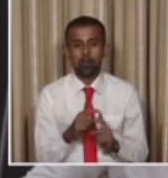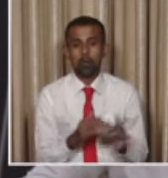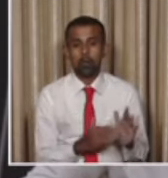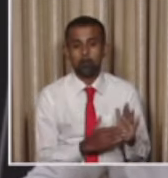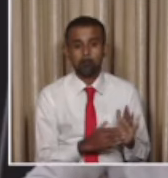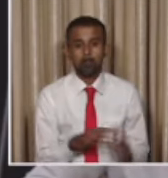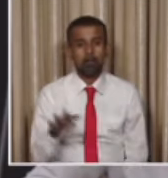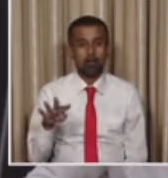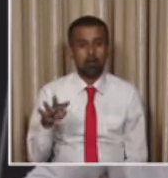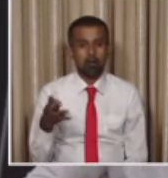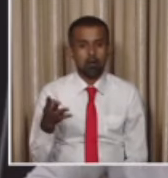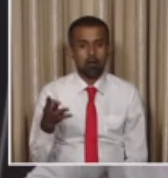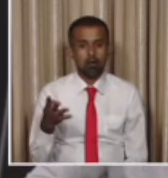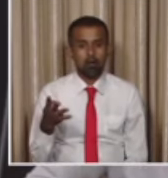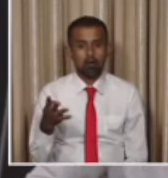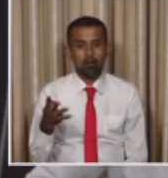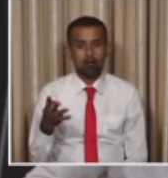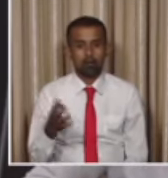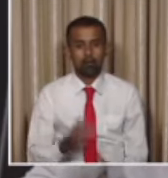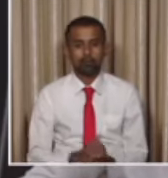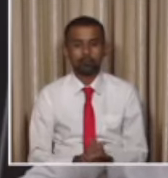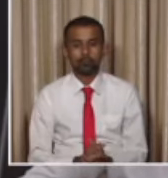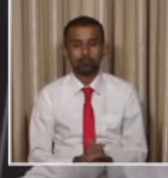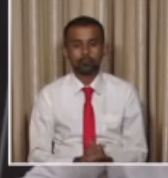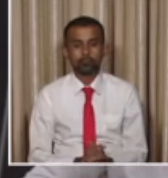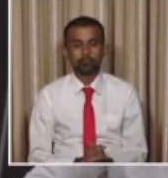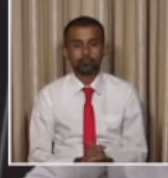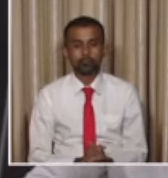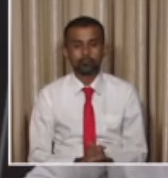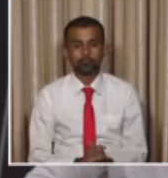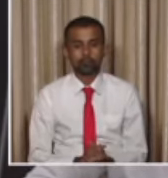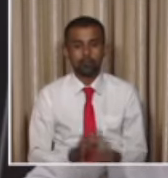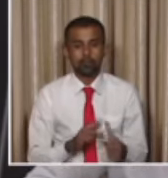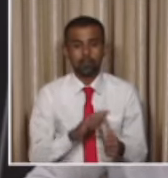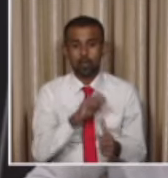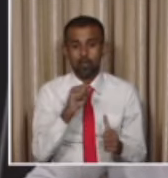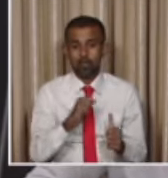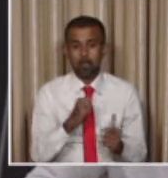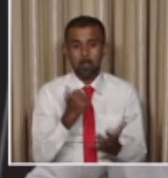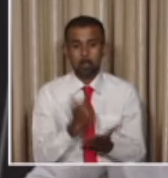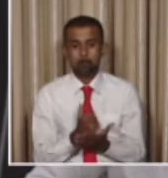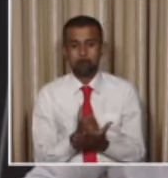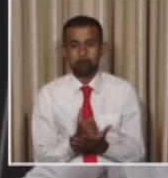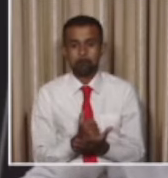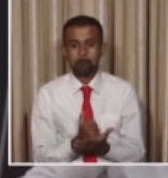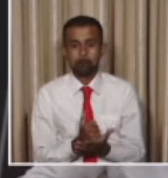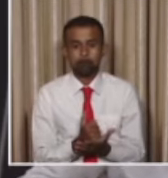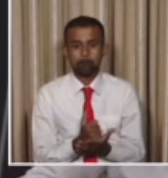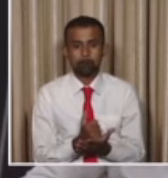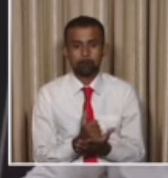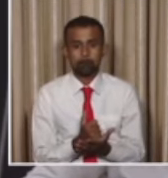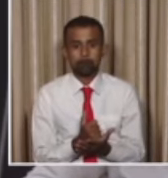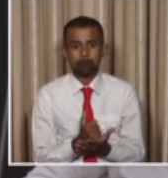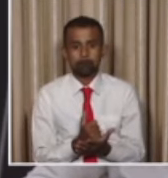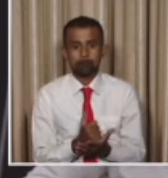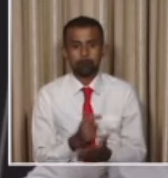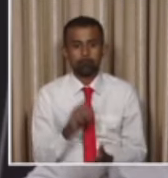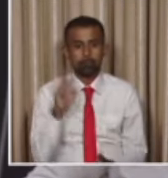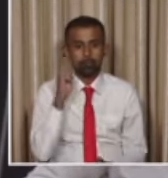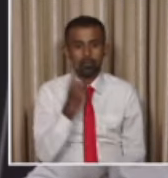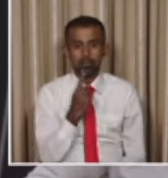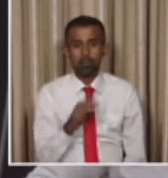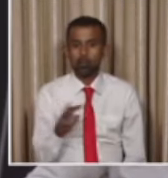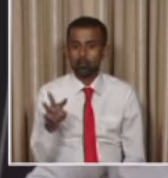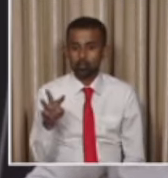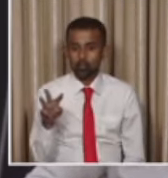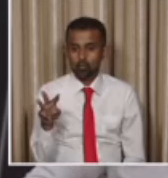400ක්. ඒෂියන් ඩෙවලොප්මන්ට් බැංක් එක ආසියානු සංවර්ධන බැංකුව පොරොන්දු වෙලත් කියනවා